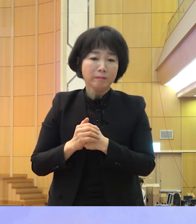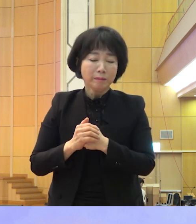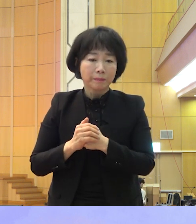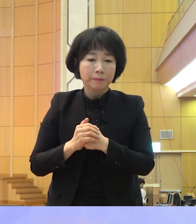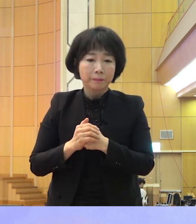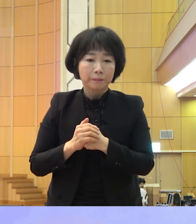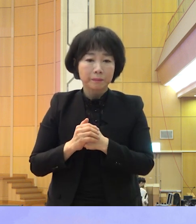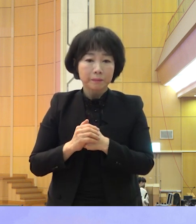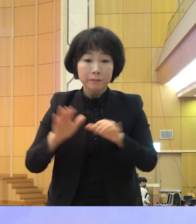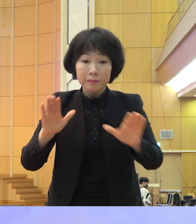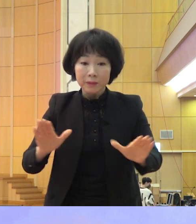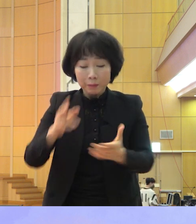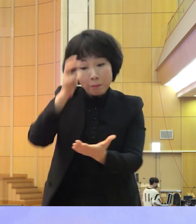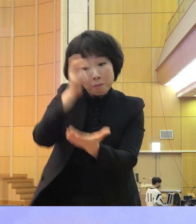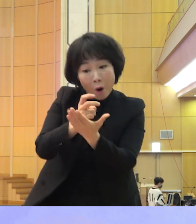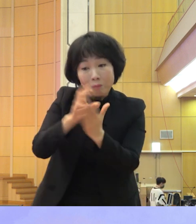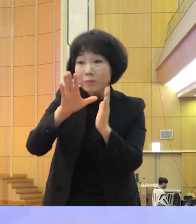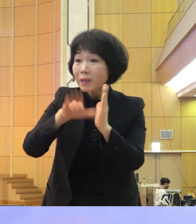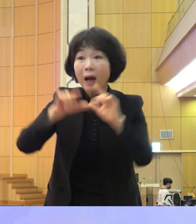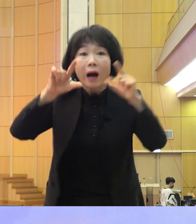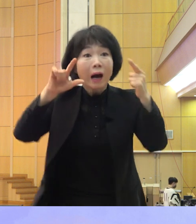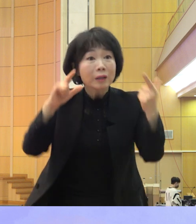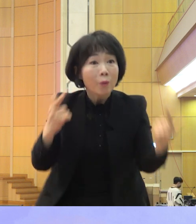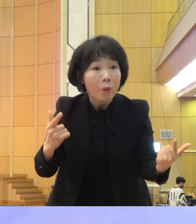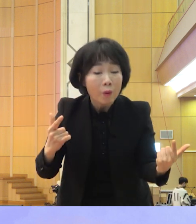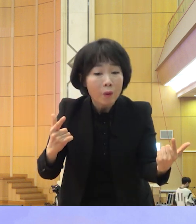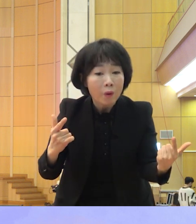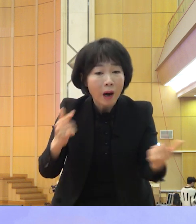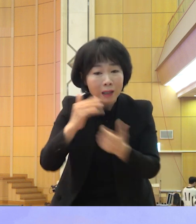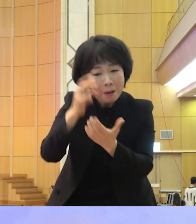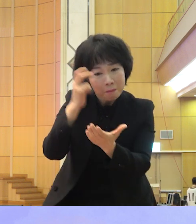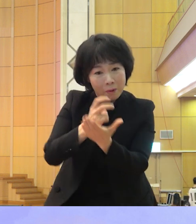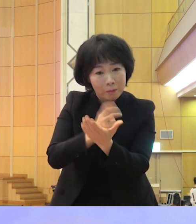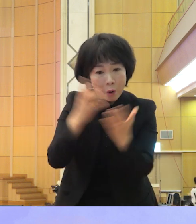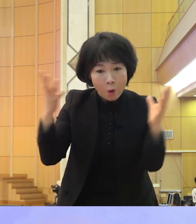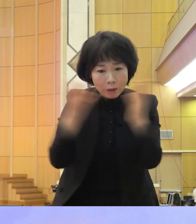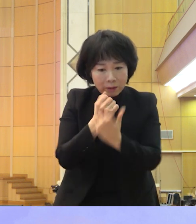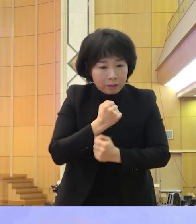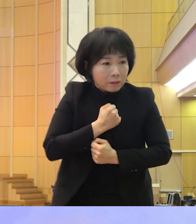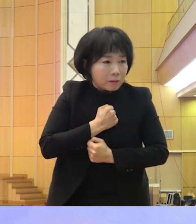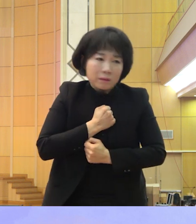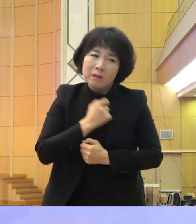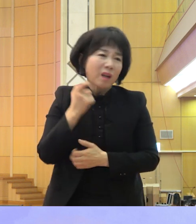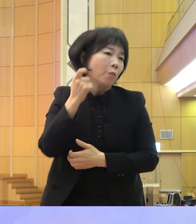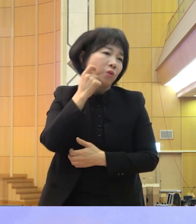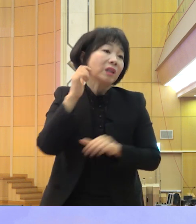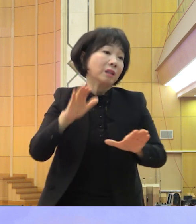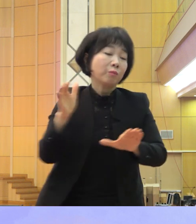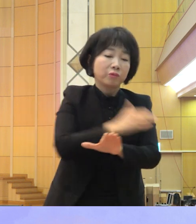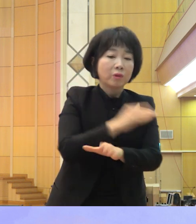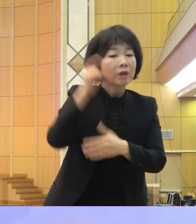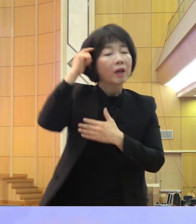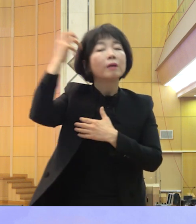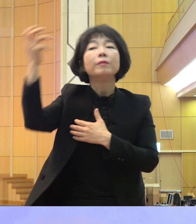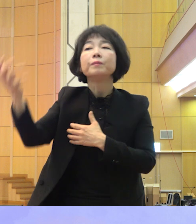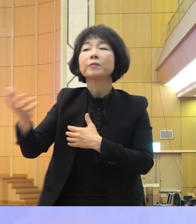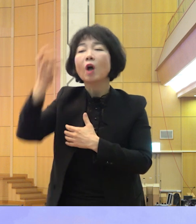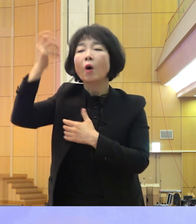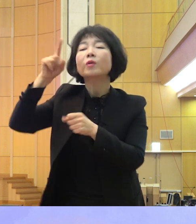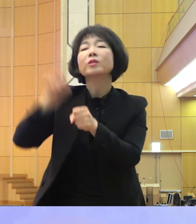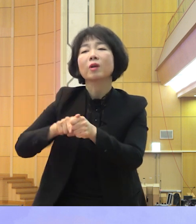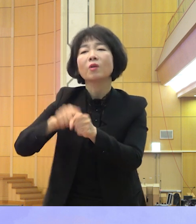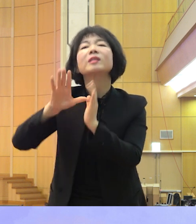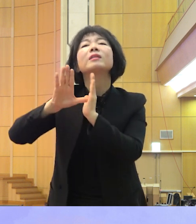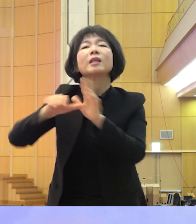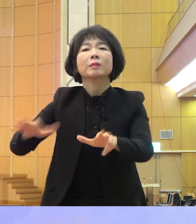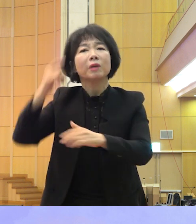시대가 율법 시대가 아니고 율법을 육신적으로 지키는 시대가 아니라 이제는 영적 시대가 됐단 말이에요.